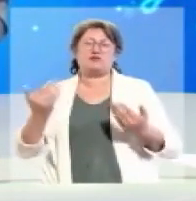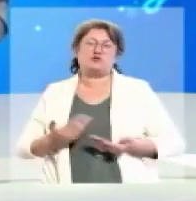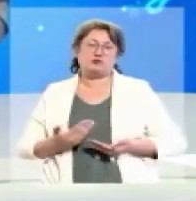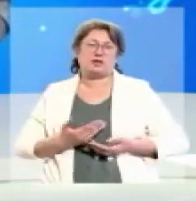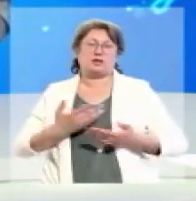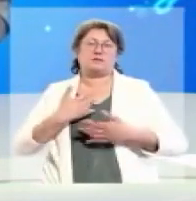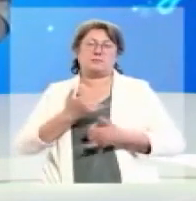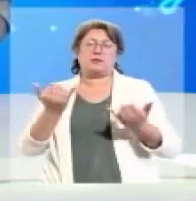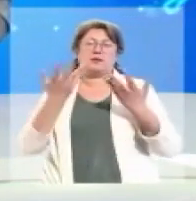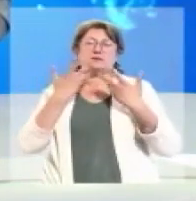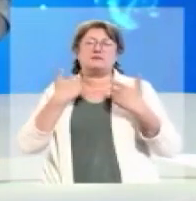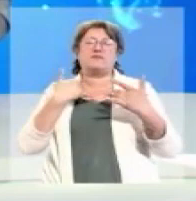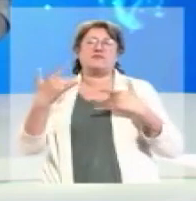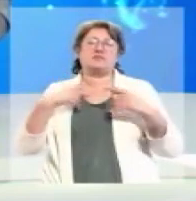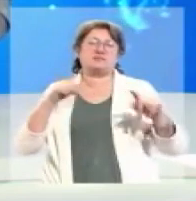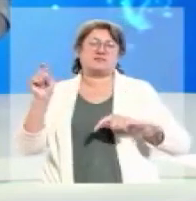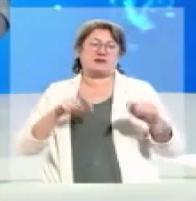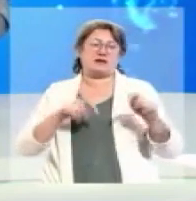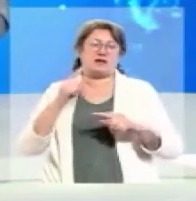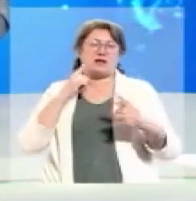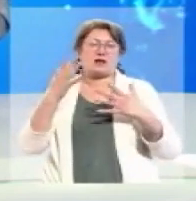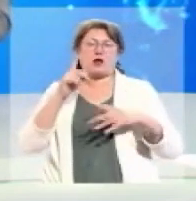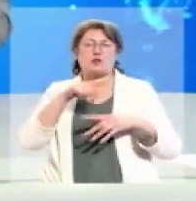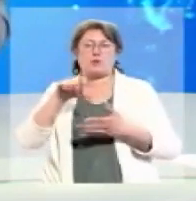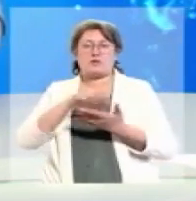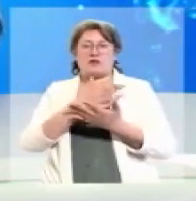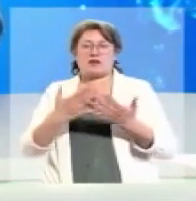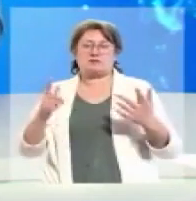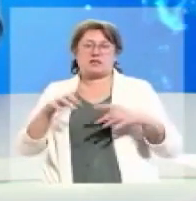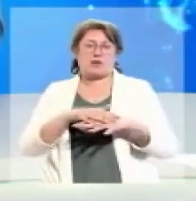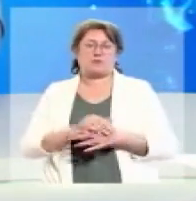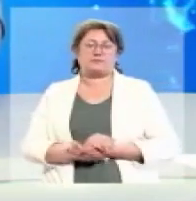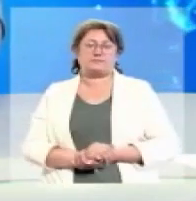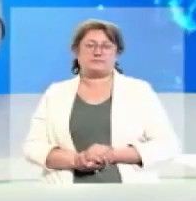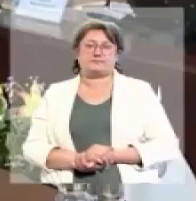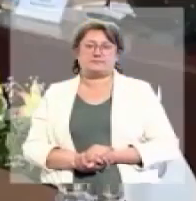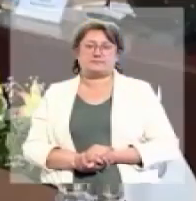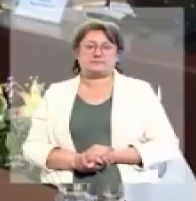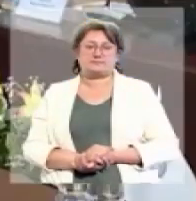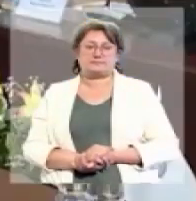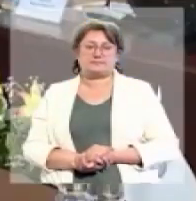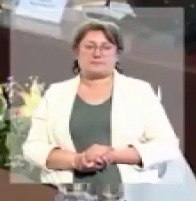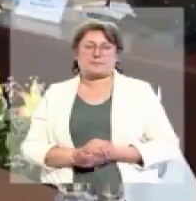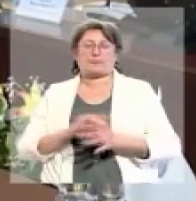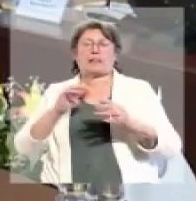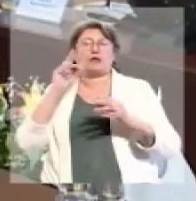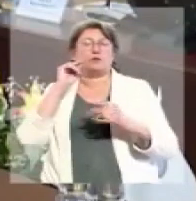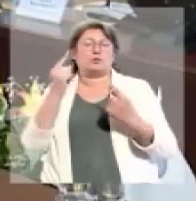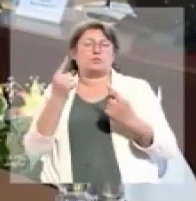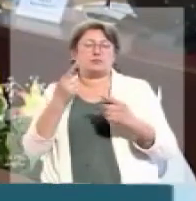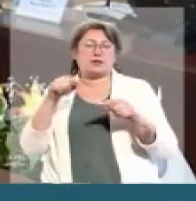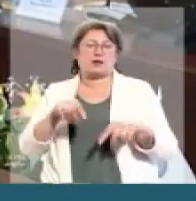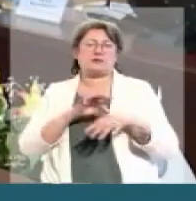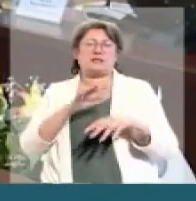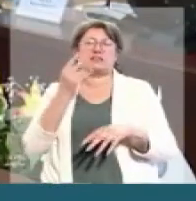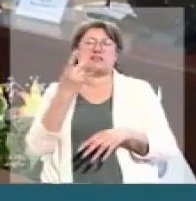региона ждал красочный фестиваль, состоящий из ярких номеров разных народов. Подробности. Круглые даты в этом году